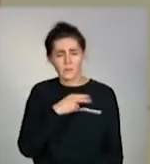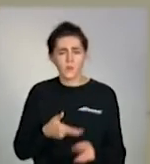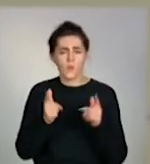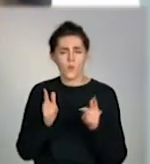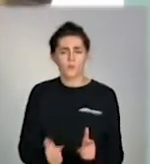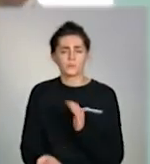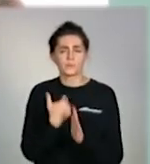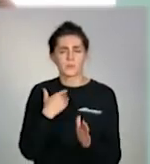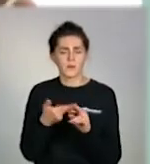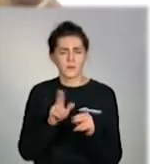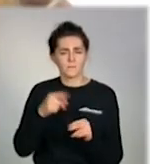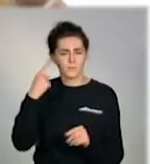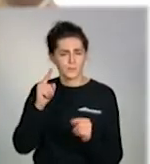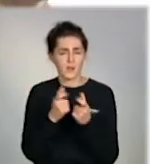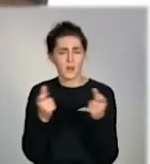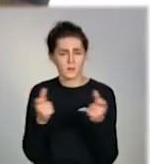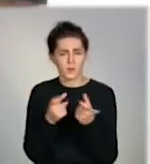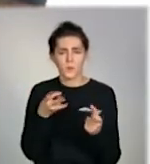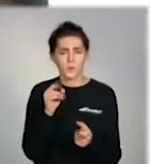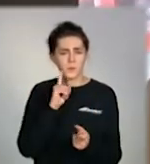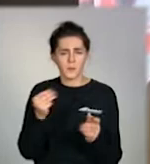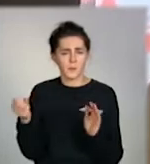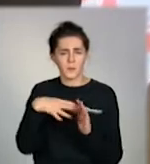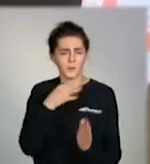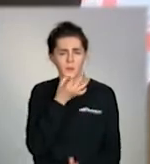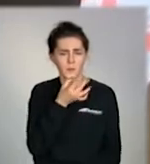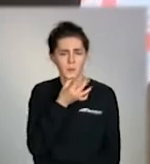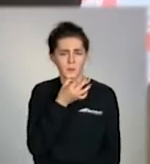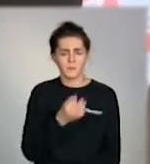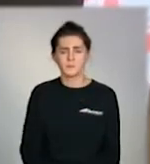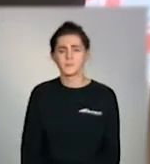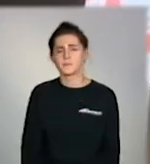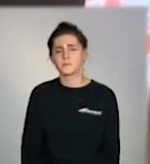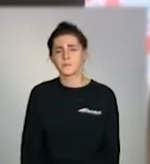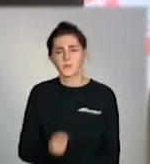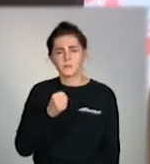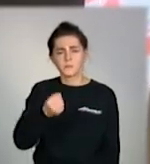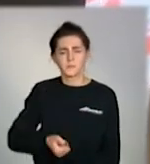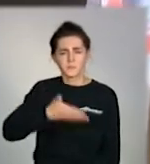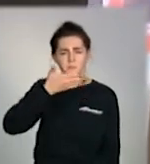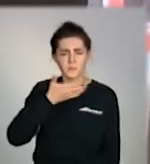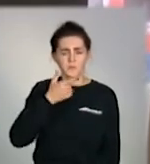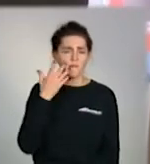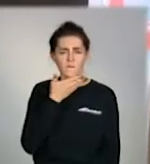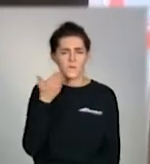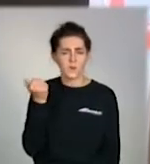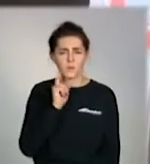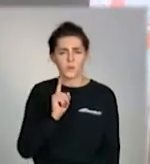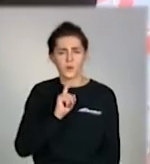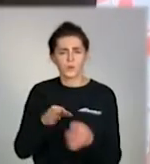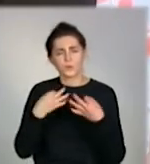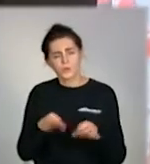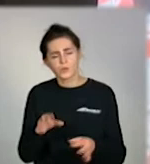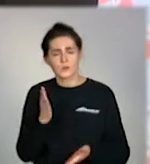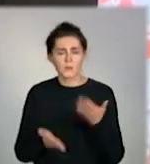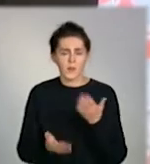цього віртуальну картку, та кошти поки не надходять. Там не высвечивается, чи ввести, чи разрешить и так далее.